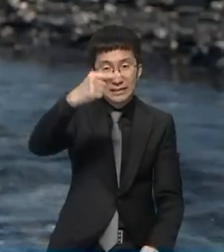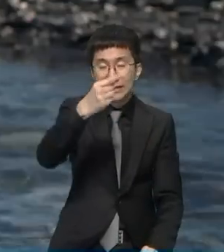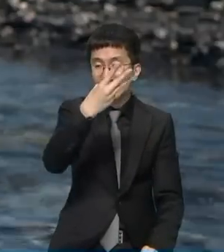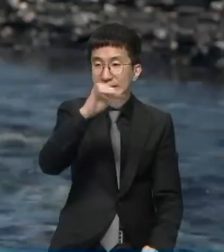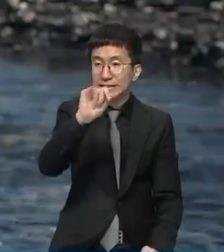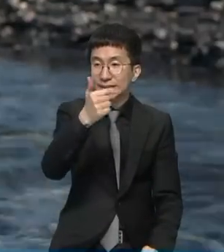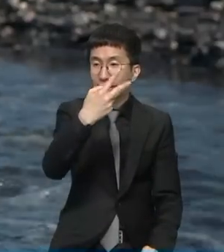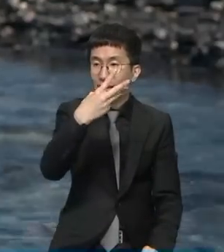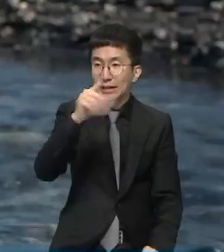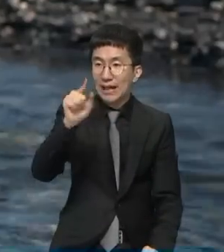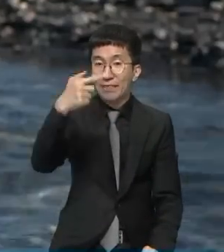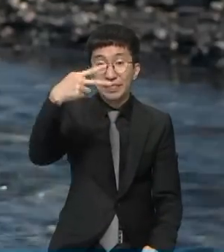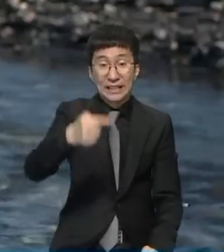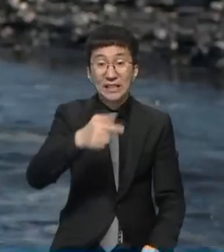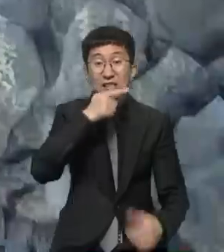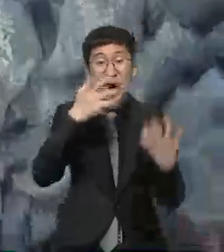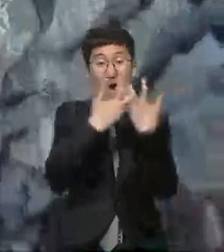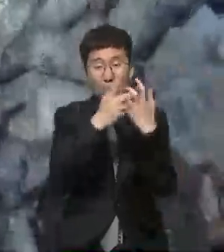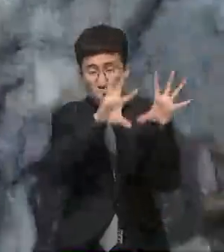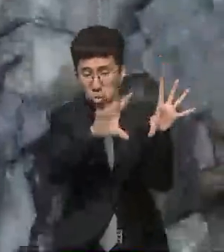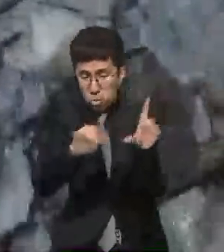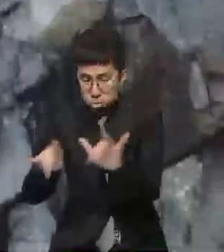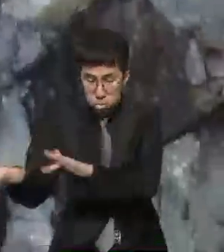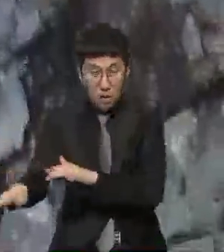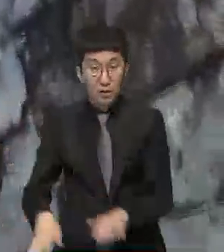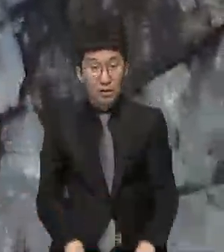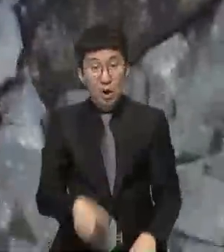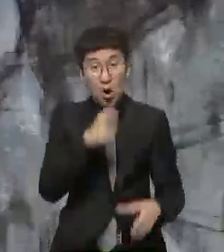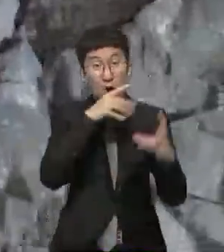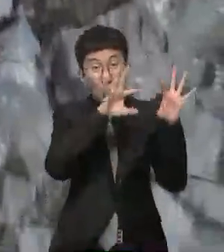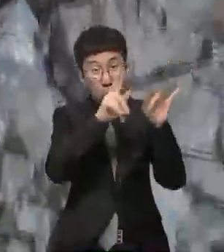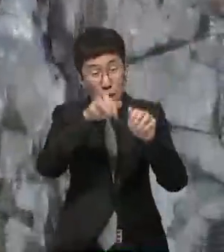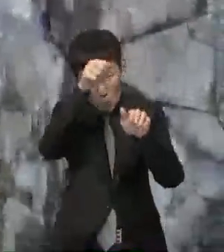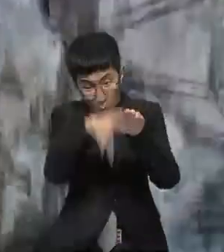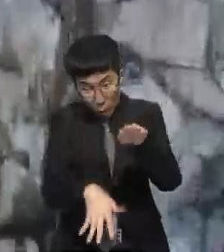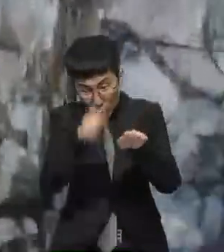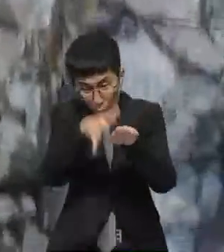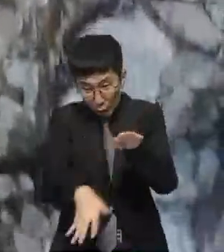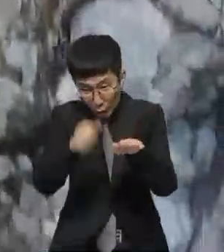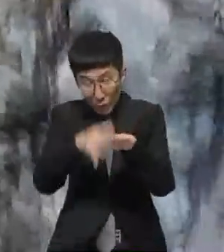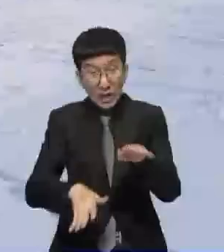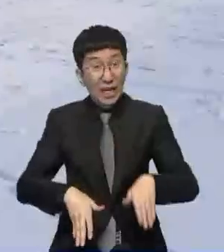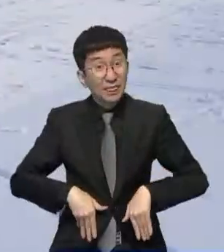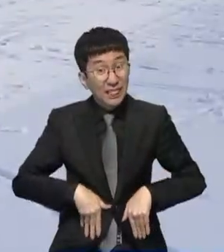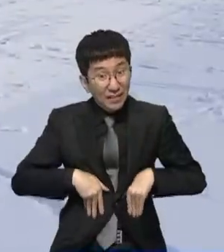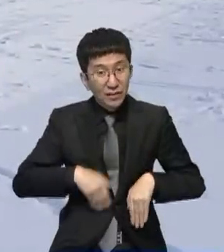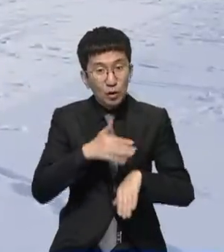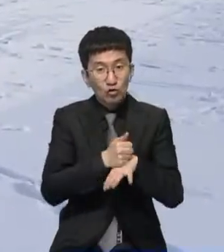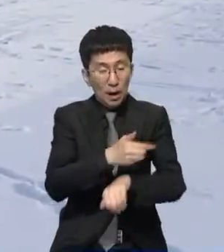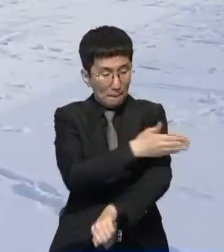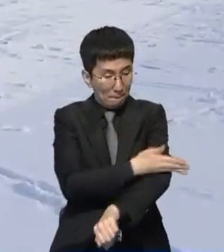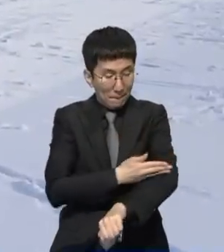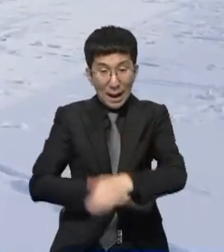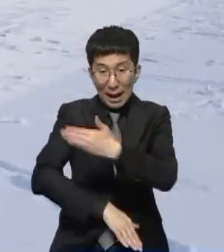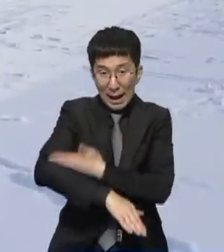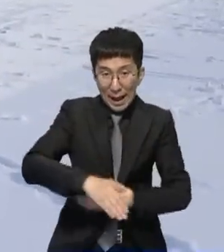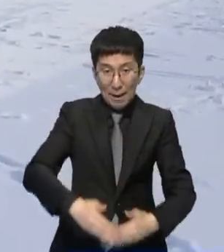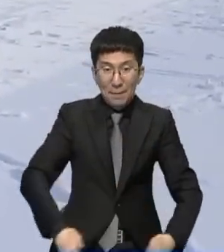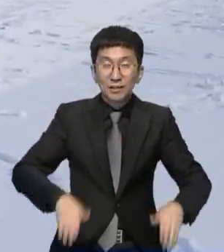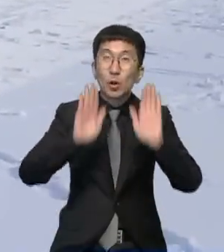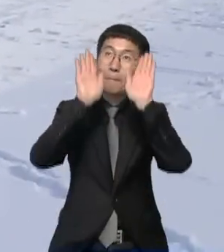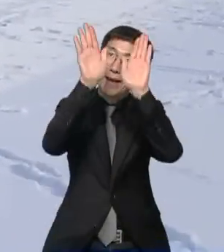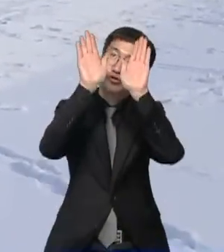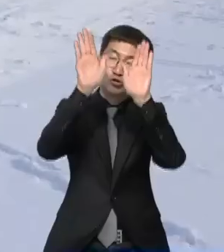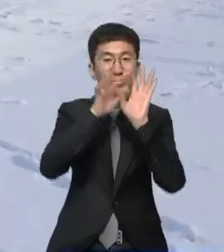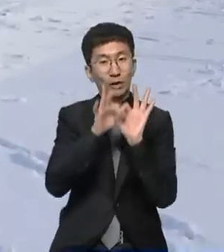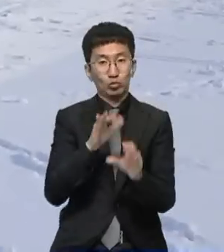녹고 있습니다. 빙하 녹은 물이 폭포처럼 쏟아지는가 하면 따뜻해진 날씨에 반바지 차림으로 배구를 하는 모습도